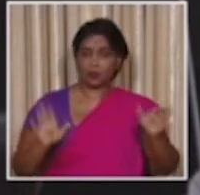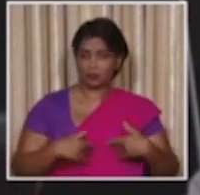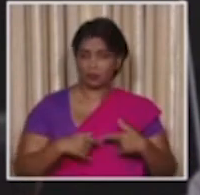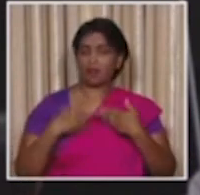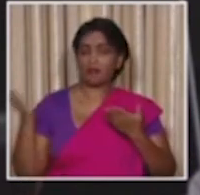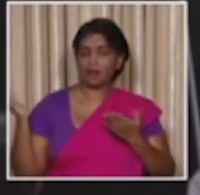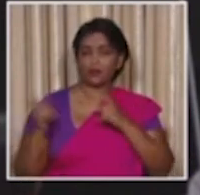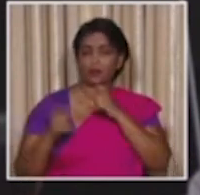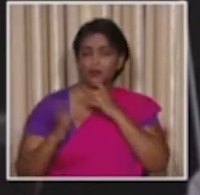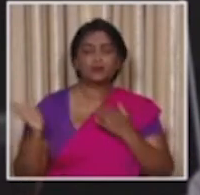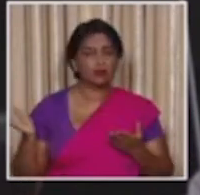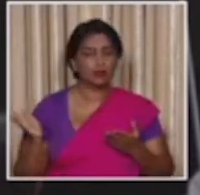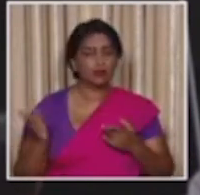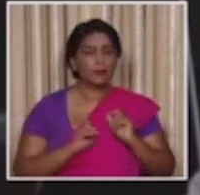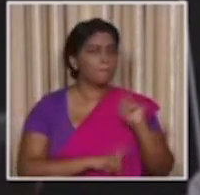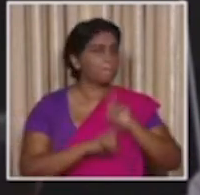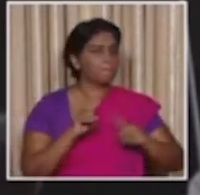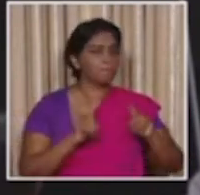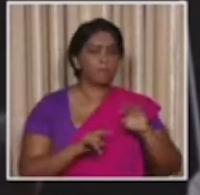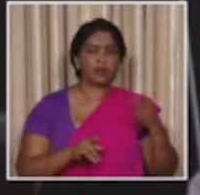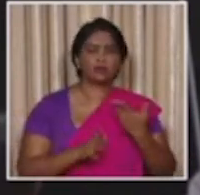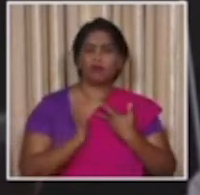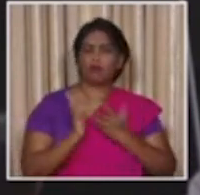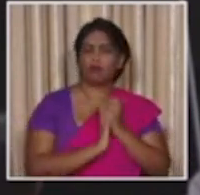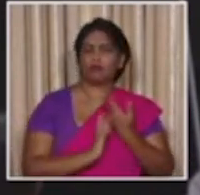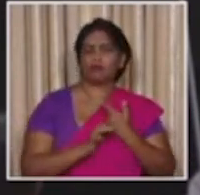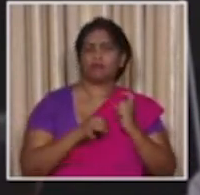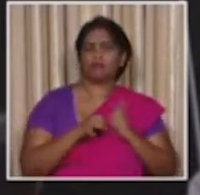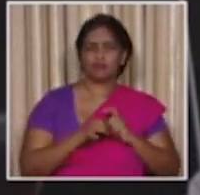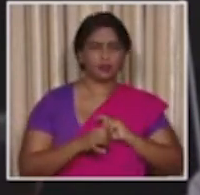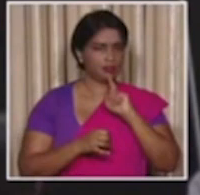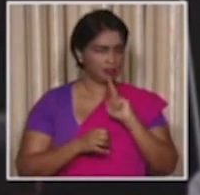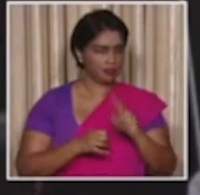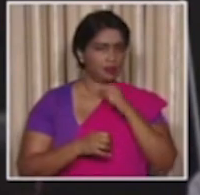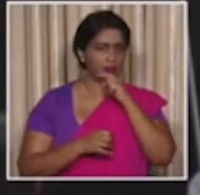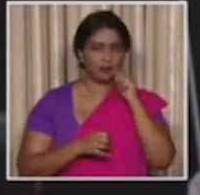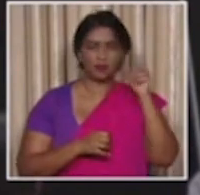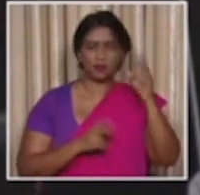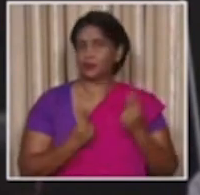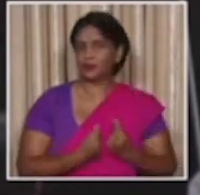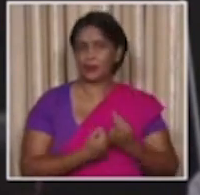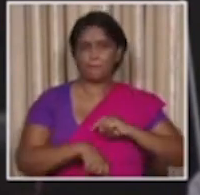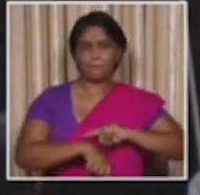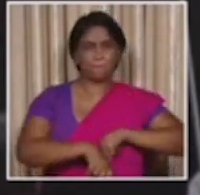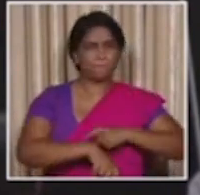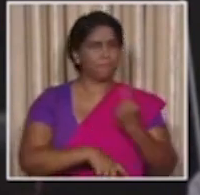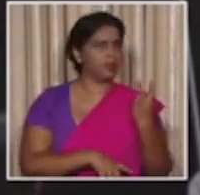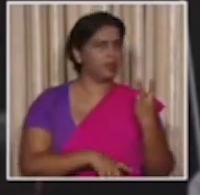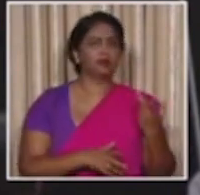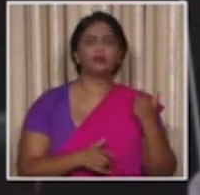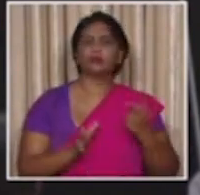නඩුවක්. එතකොට පාර්ලිමේන්තුවේ කවුරු හරි වරප්‍රසාද ප්‍රශ්නයක් මතු කරනවා. ඔහුතුමා ලහිලහියේ පැය කිහිපයක් තුළ